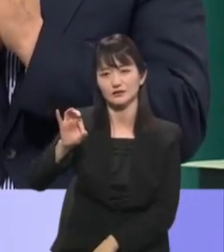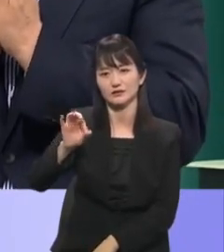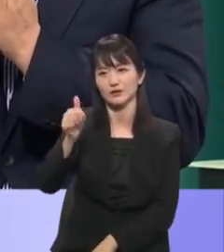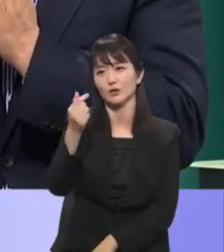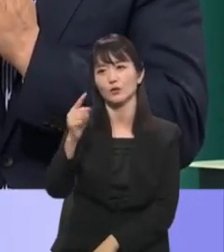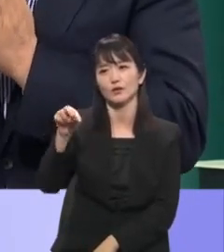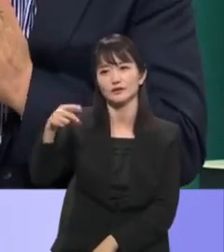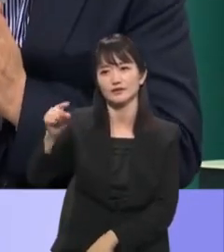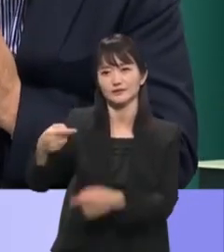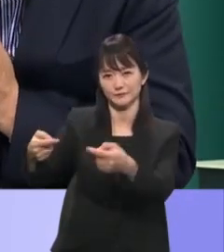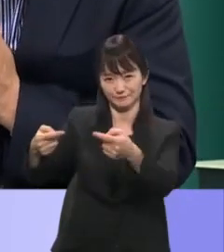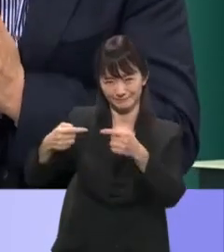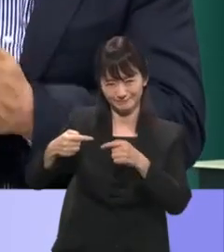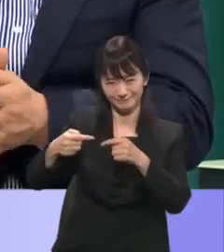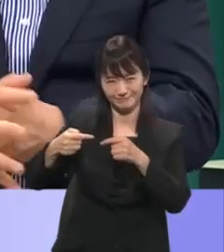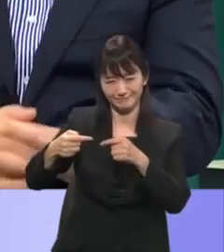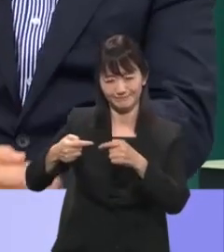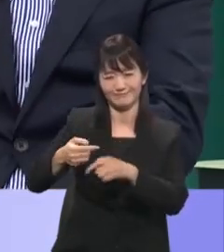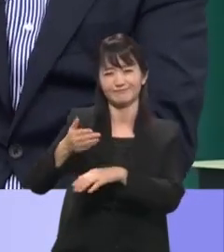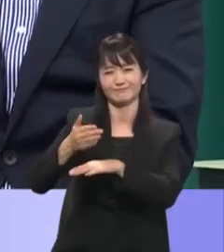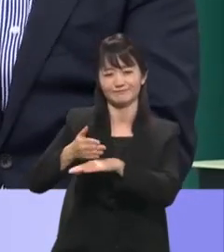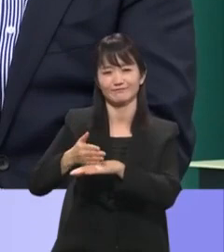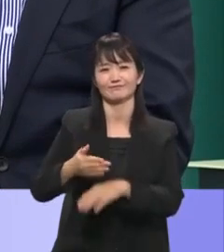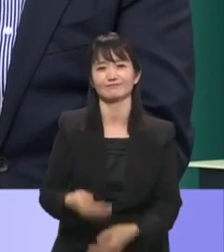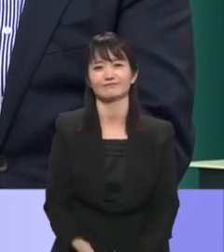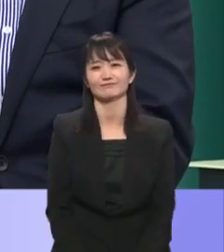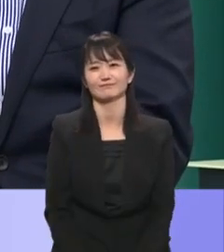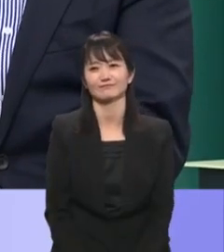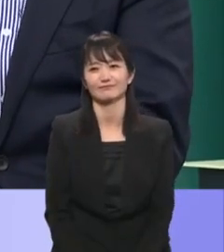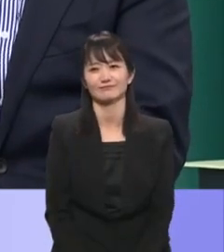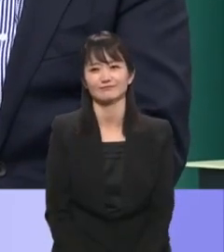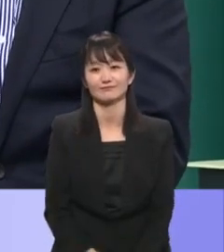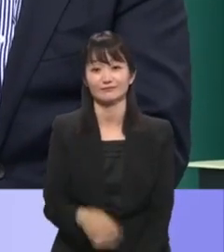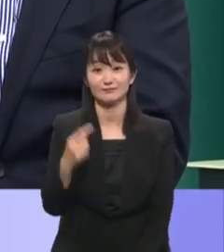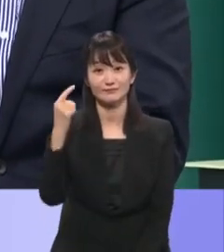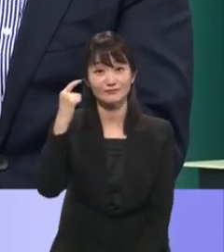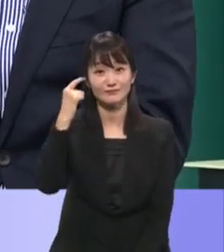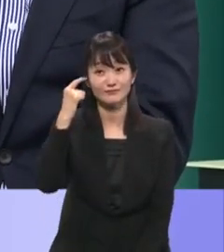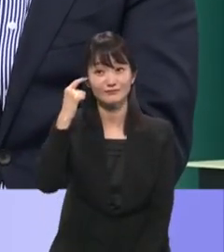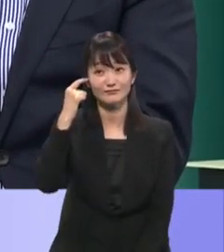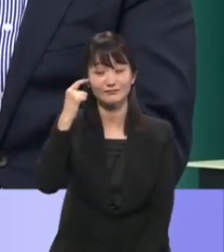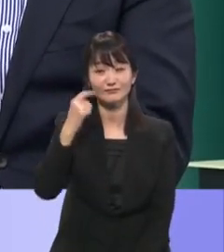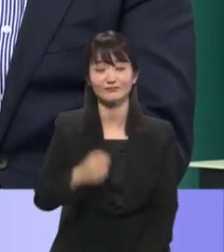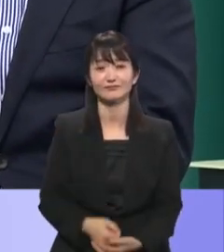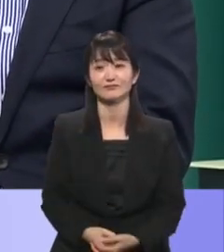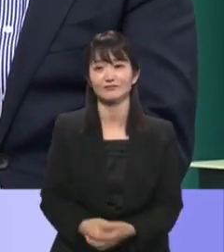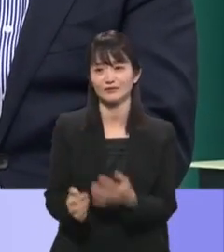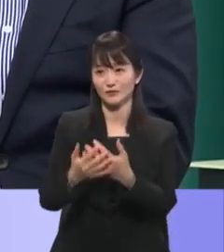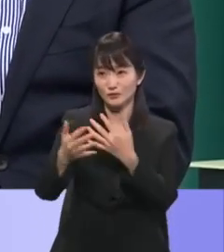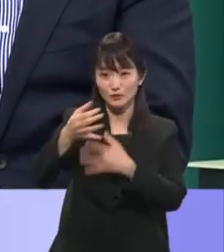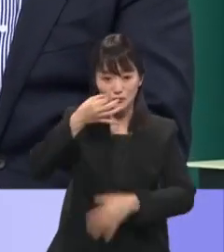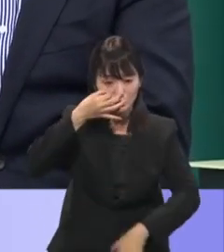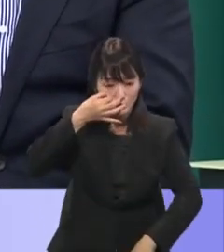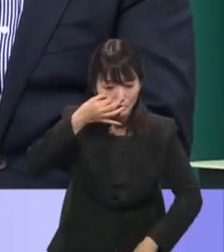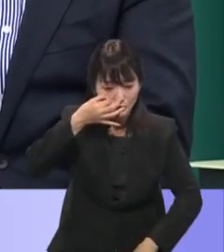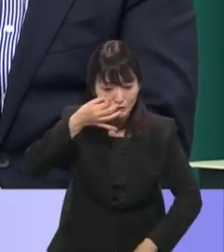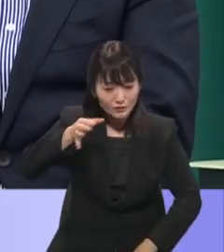출연해 주셨습니다. 감사합니다. 이게 듣고 보니까 네. 이 공연을 왜 나는 못 봤는가